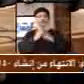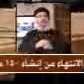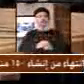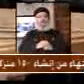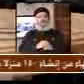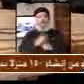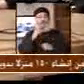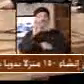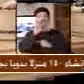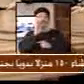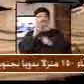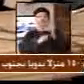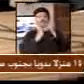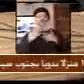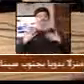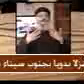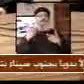وحلاوة تعاليم السيد المسيح